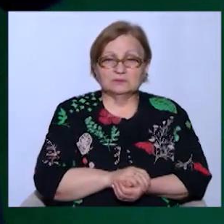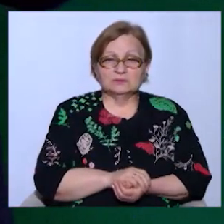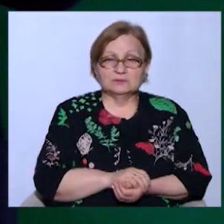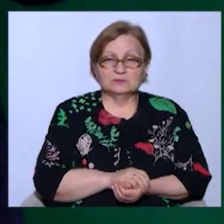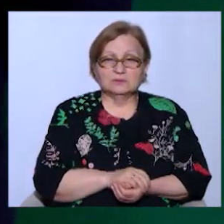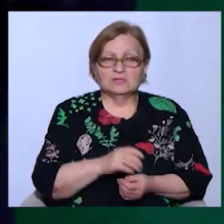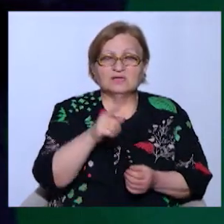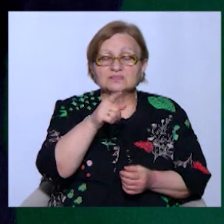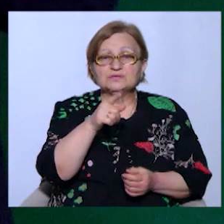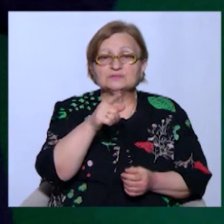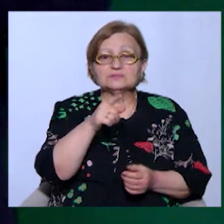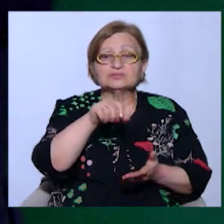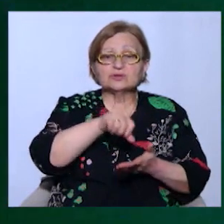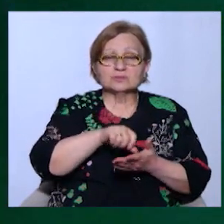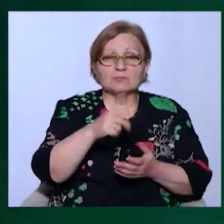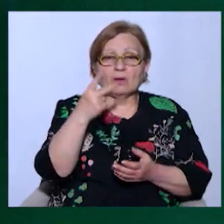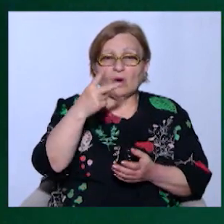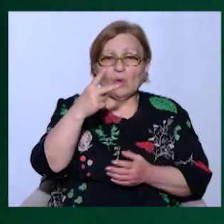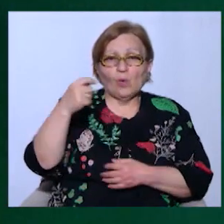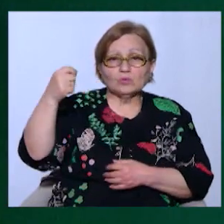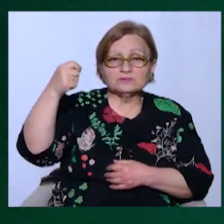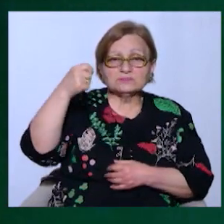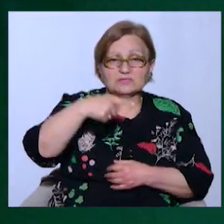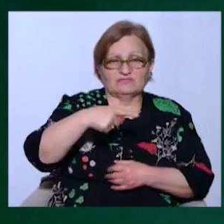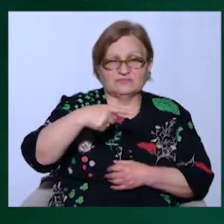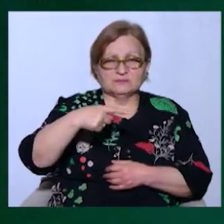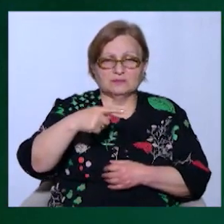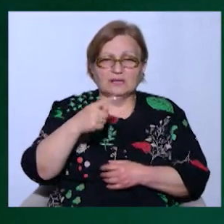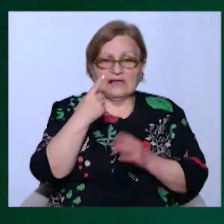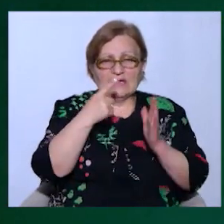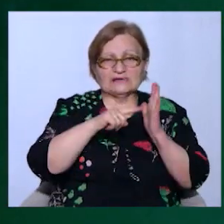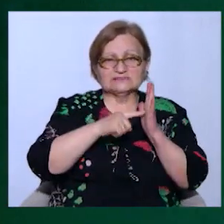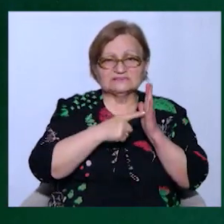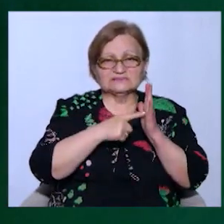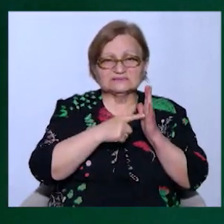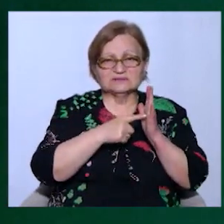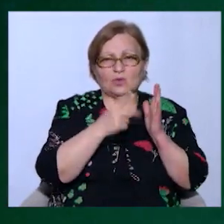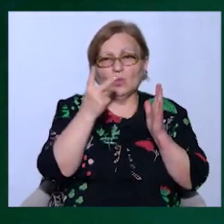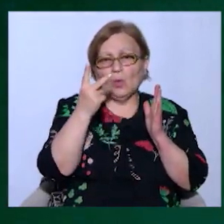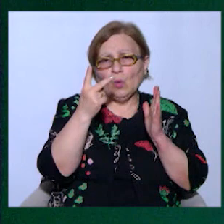რომელიც შედგება ორი სხივისაგან, კუთხე. ერთი წერტილიდან გამოსულია ორი სხივი.